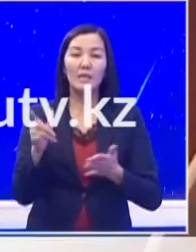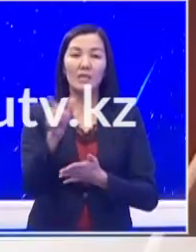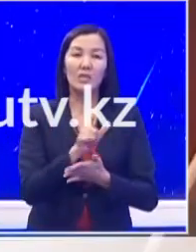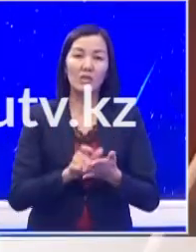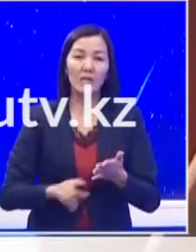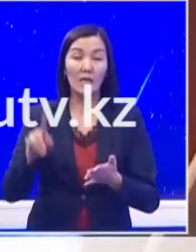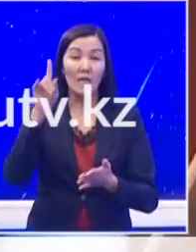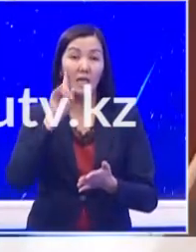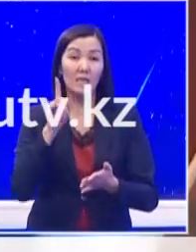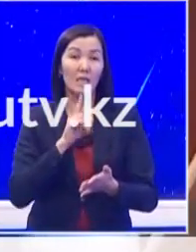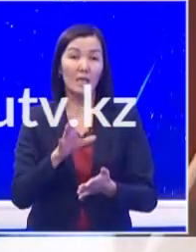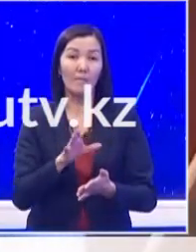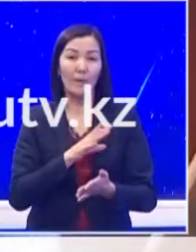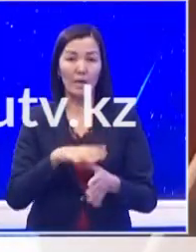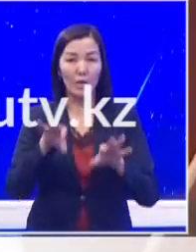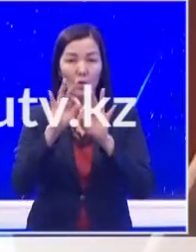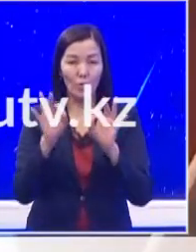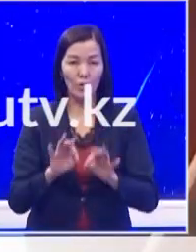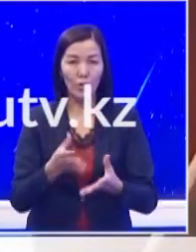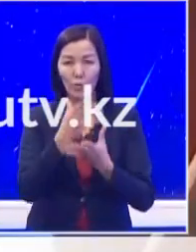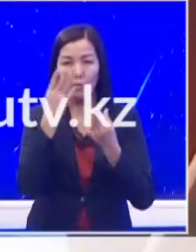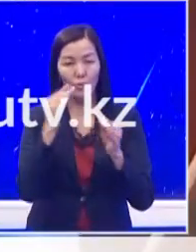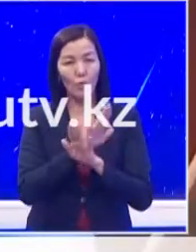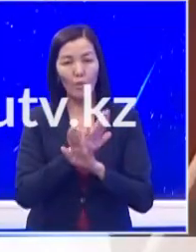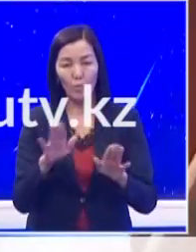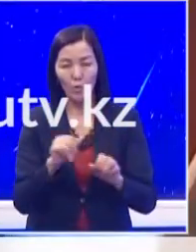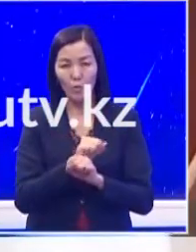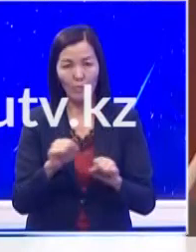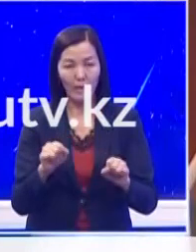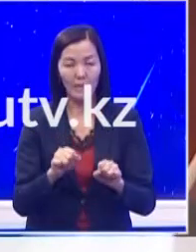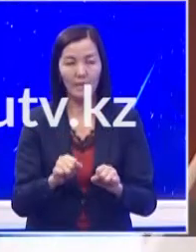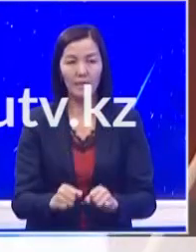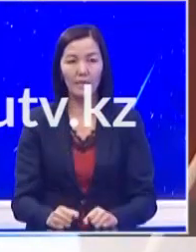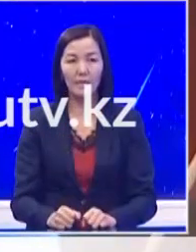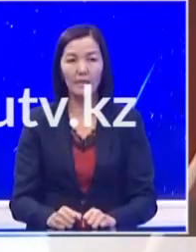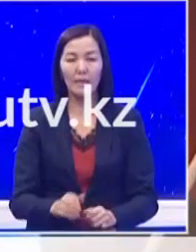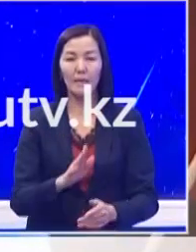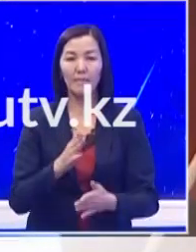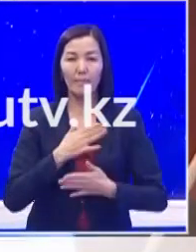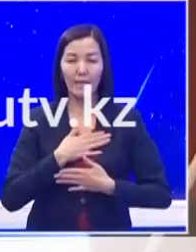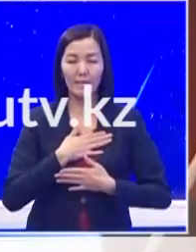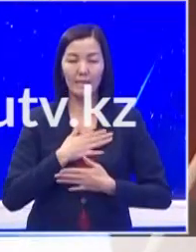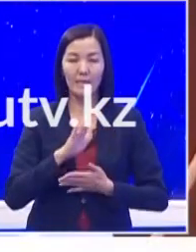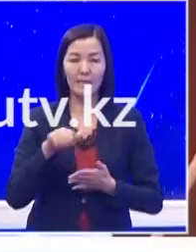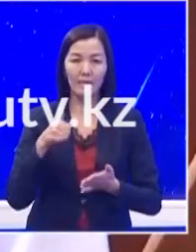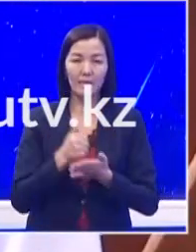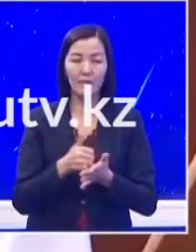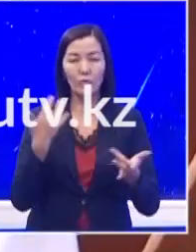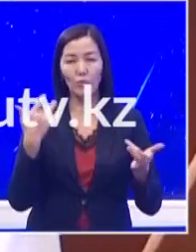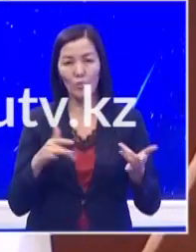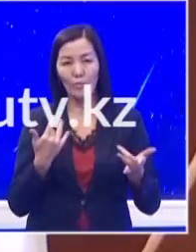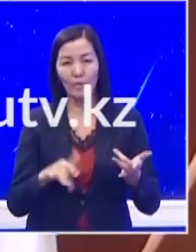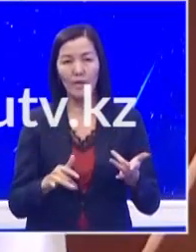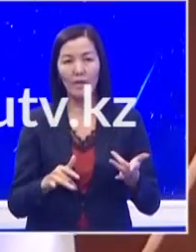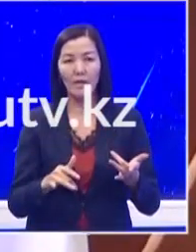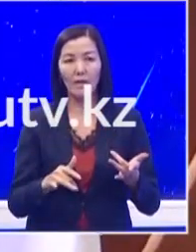қазақтың қазынасы ғой. Бұны ешқашан ұмытуға болмайды әрине. Бұл жердегі біздің басты қағидамыз домбыра, сосын мақам,